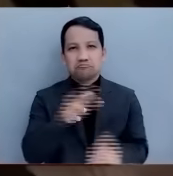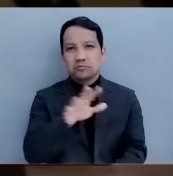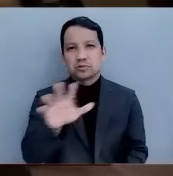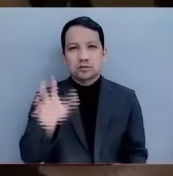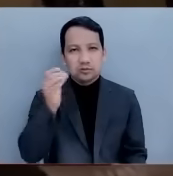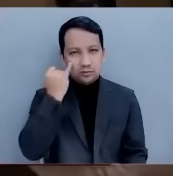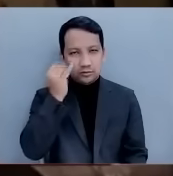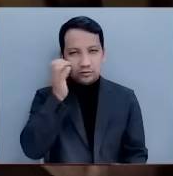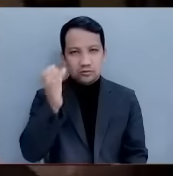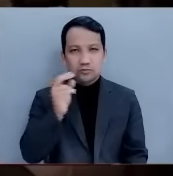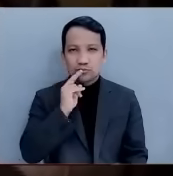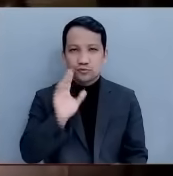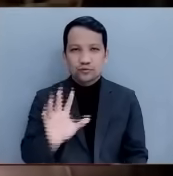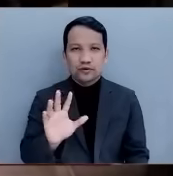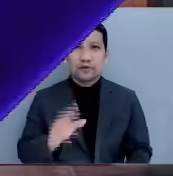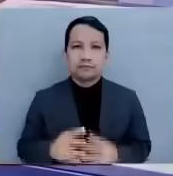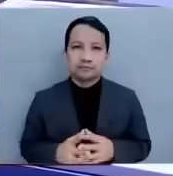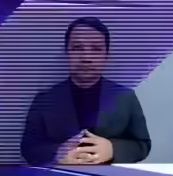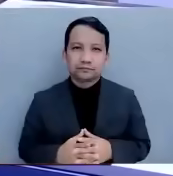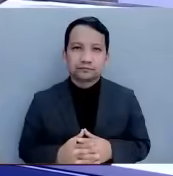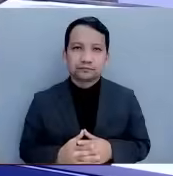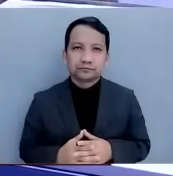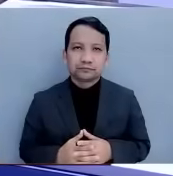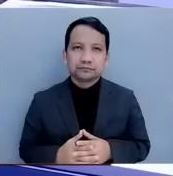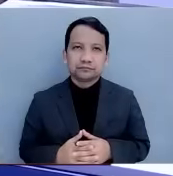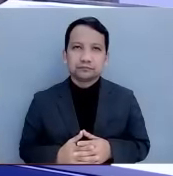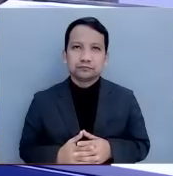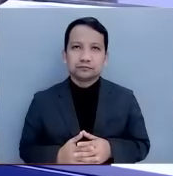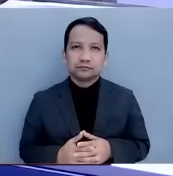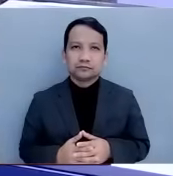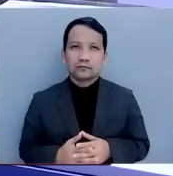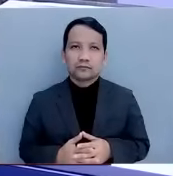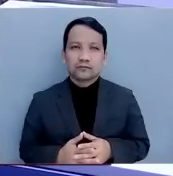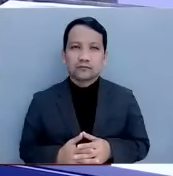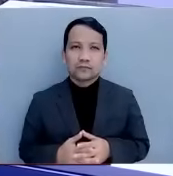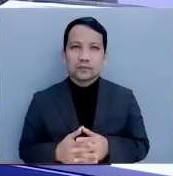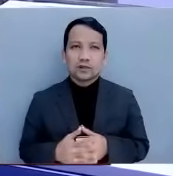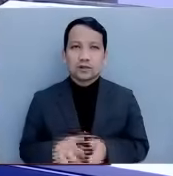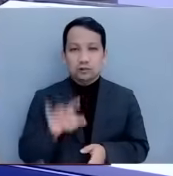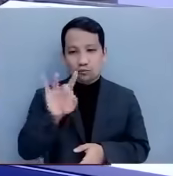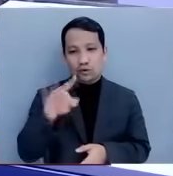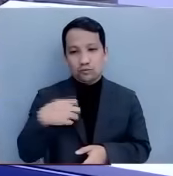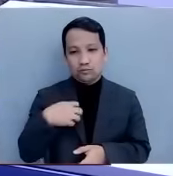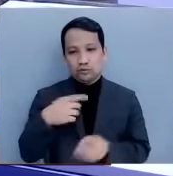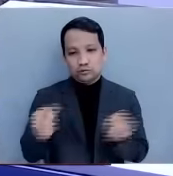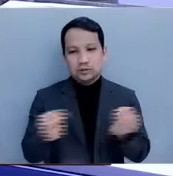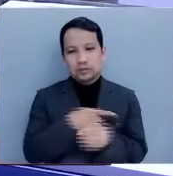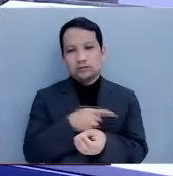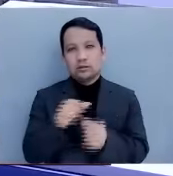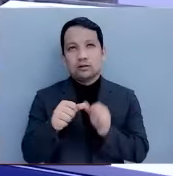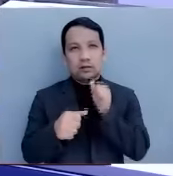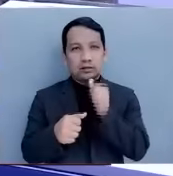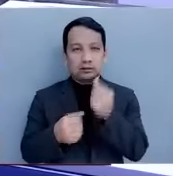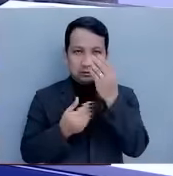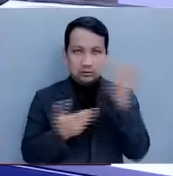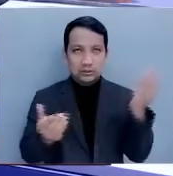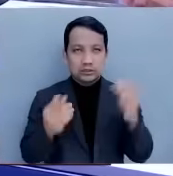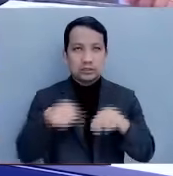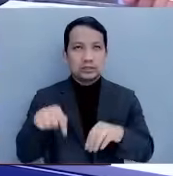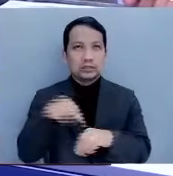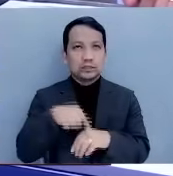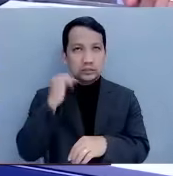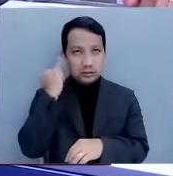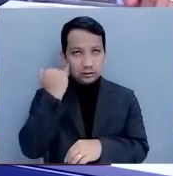JC Cosico, News 5. Pinatatanggal sa serbisyo ang 8 pulis na sangkot daw sa pagpatay sa binitilong si